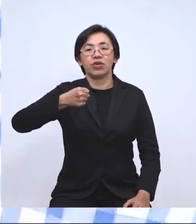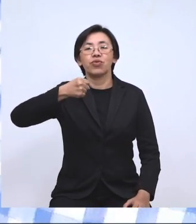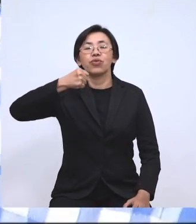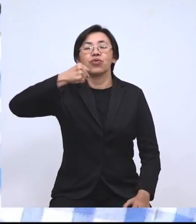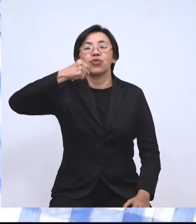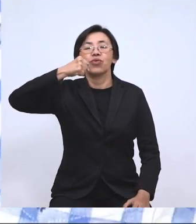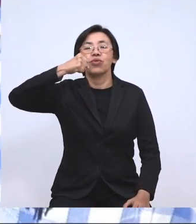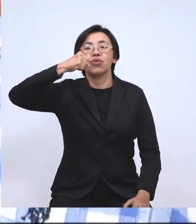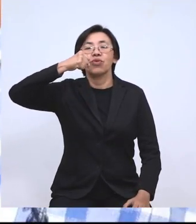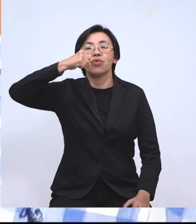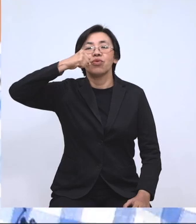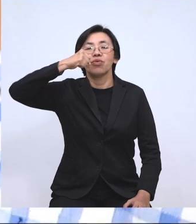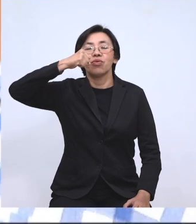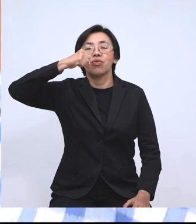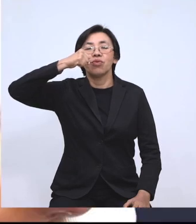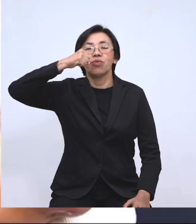นะ